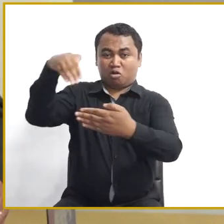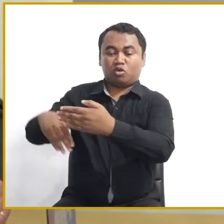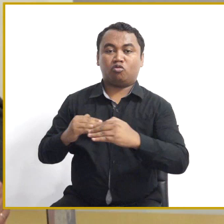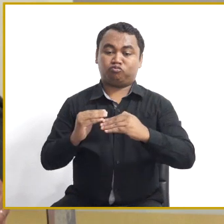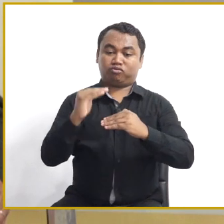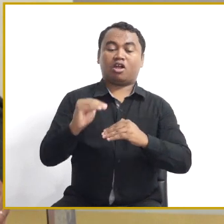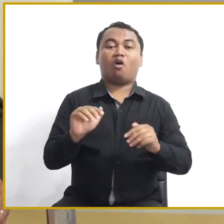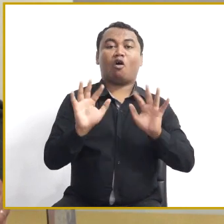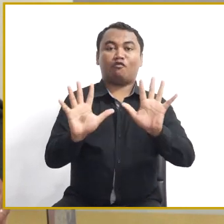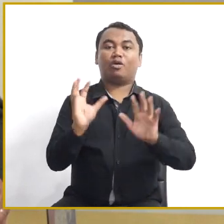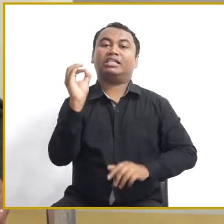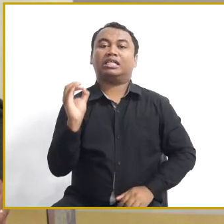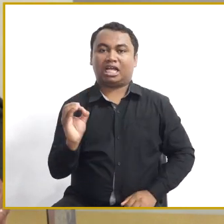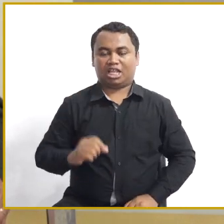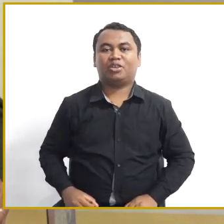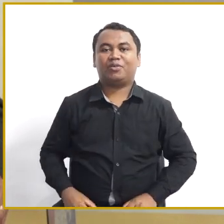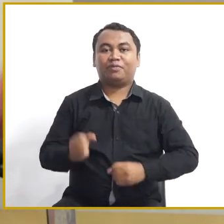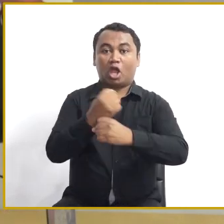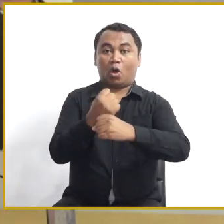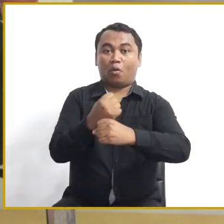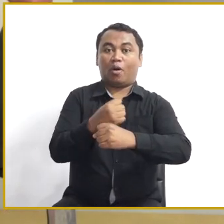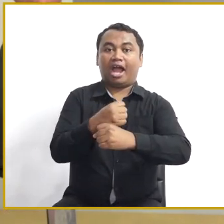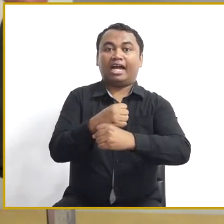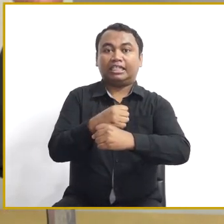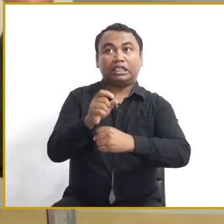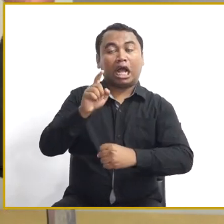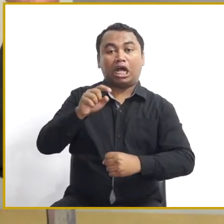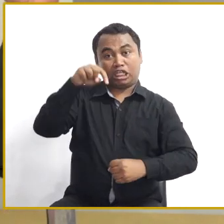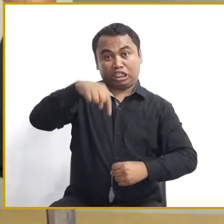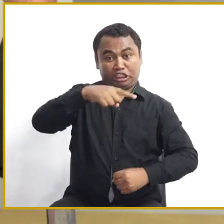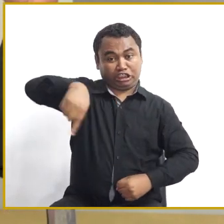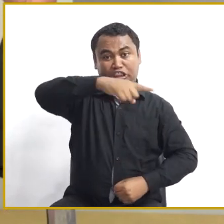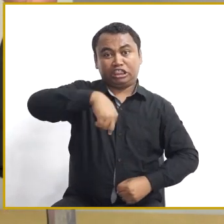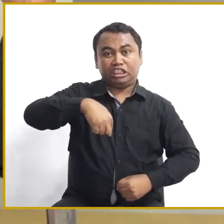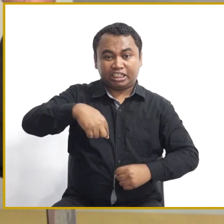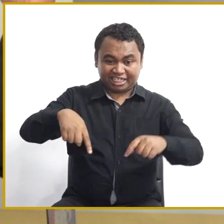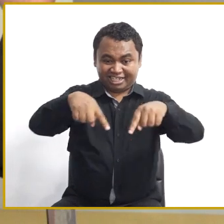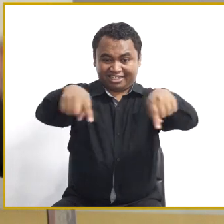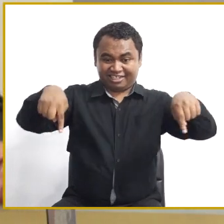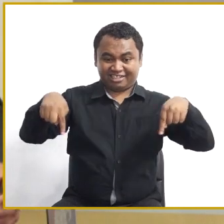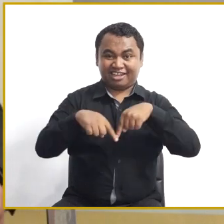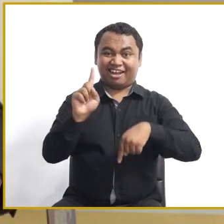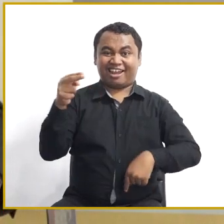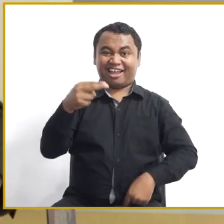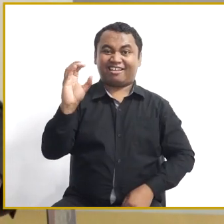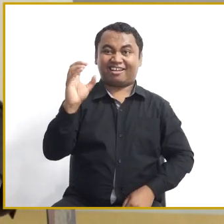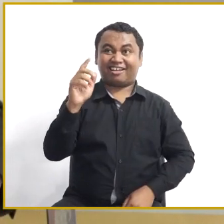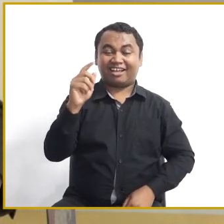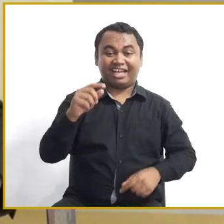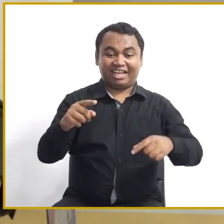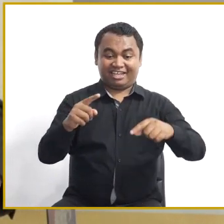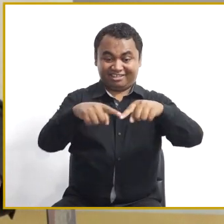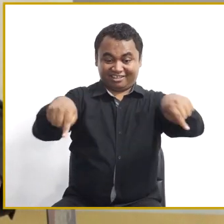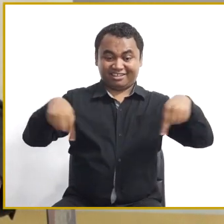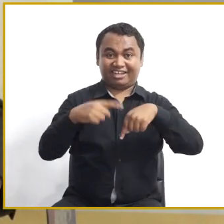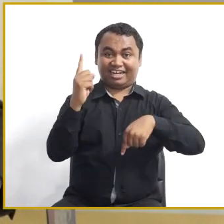Raha ny rendement eto amintsika 2 tonnes monja, any Chine efa manao 18 tonnes ny hektara. Tsika manao 2 tonnes fotsiny.